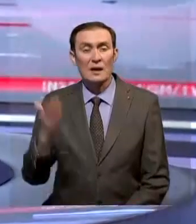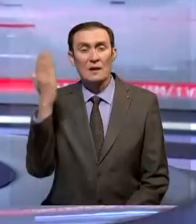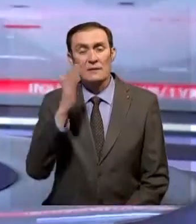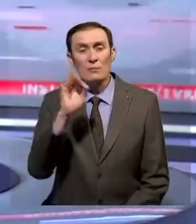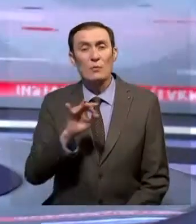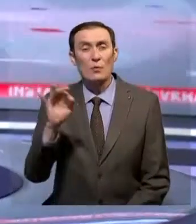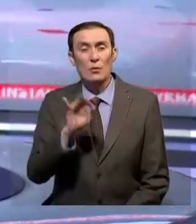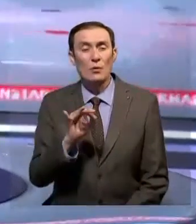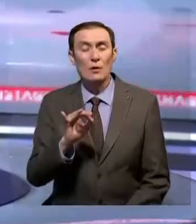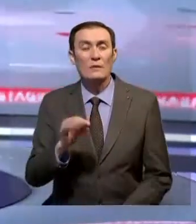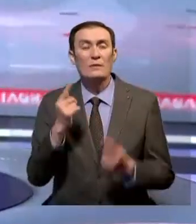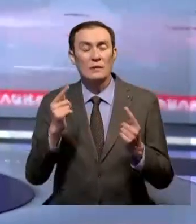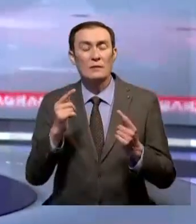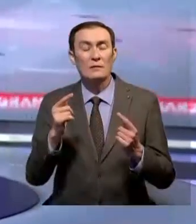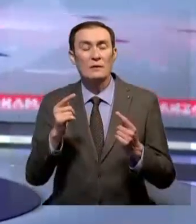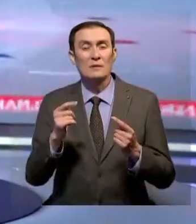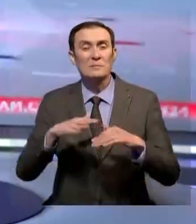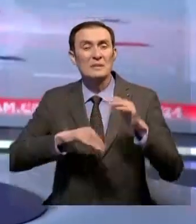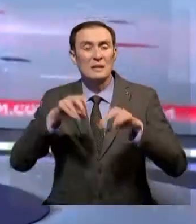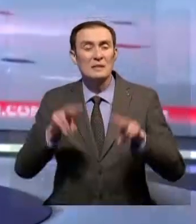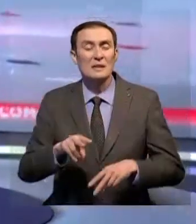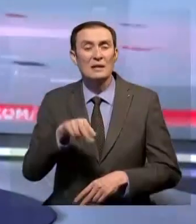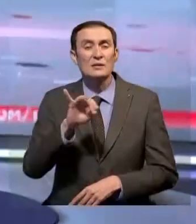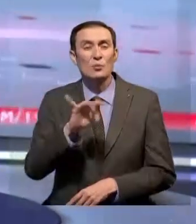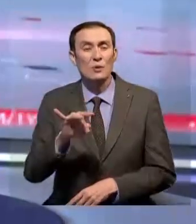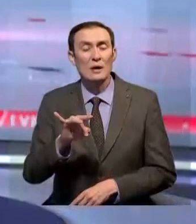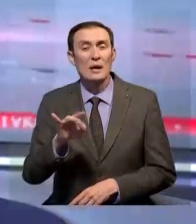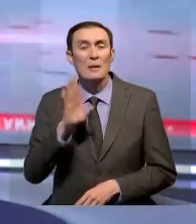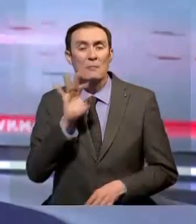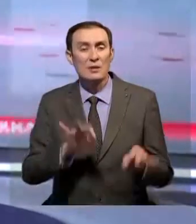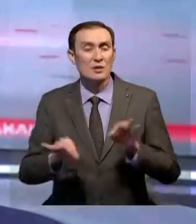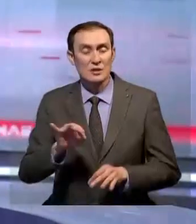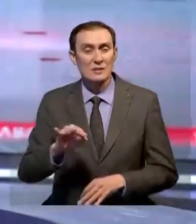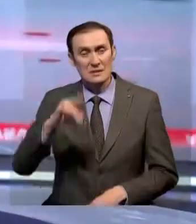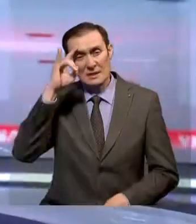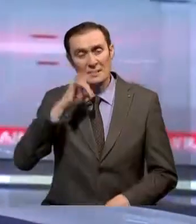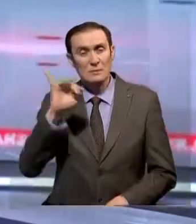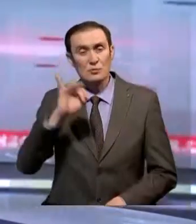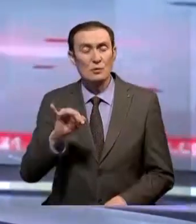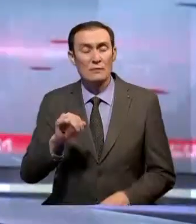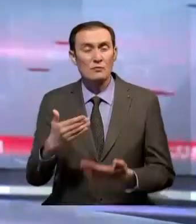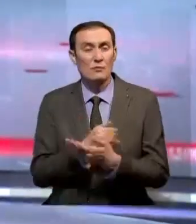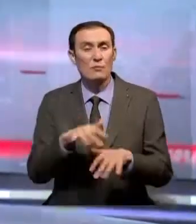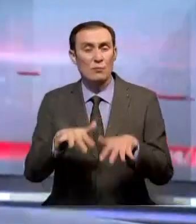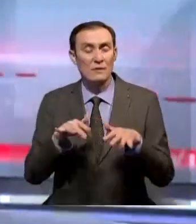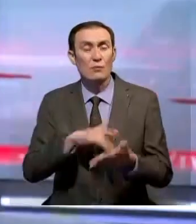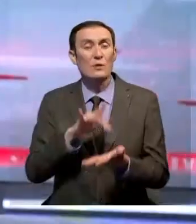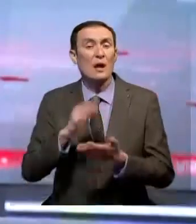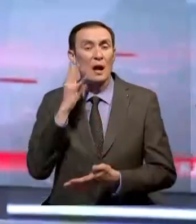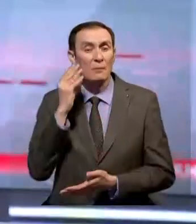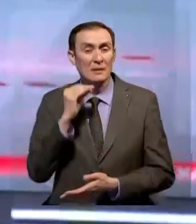Фильм о музе великого кутюрье Кристиана Диора «Манекенщица с казахскими корнями» вновь собрал публику, на этот раз в